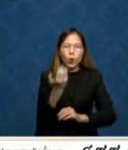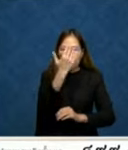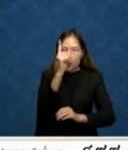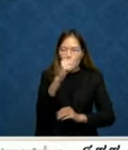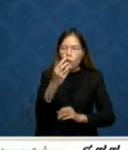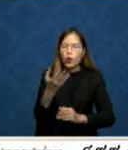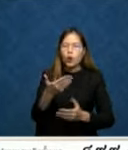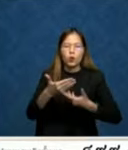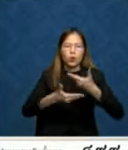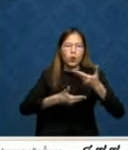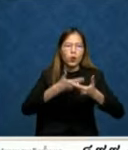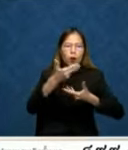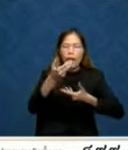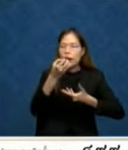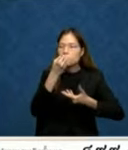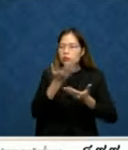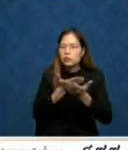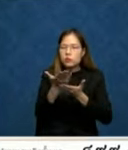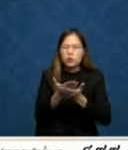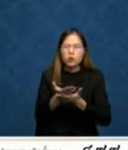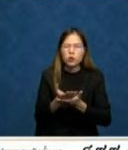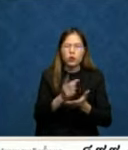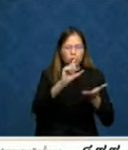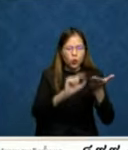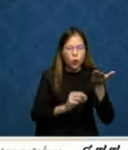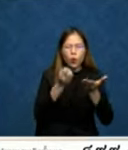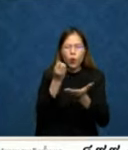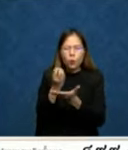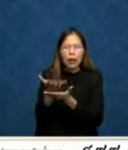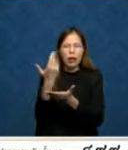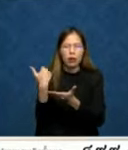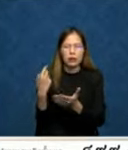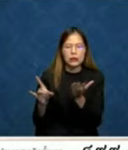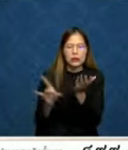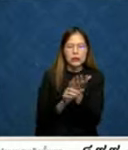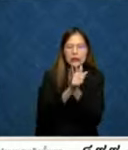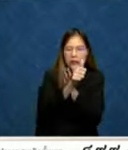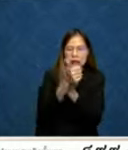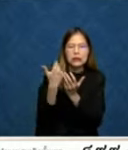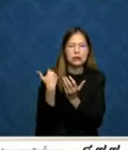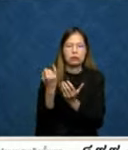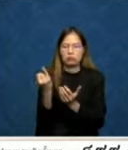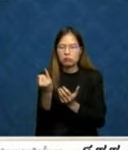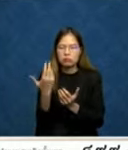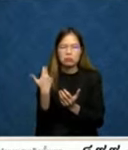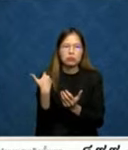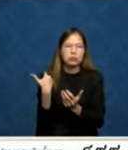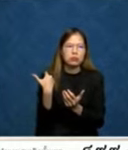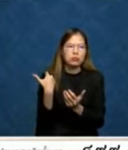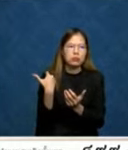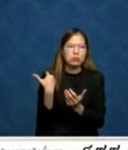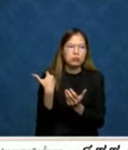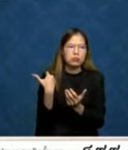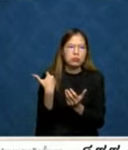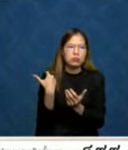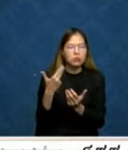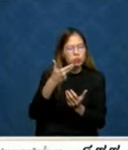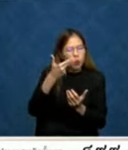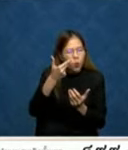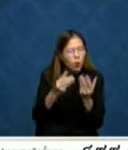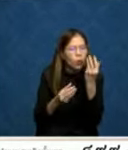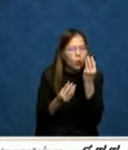ารที่เราซื้อจะถูกหรือแพงของใช้จะมีคุณภาพดีหรือแย่ขนมจีบซาลาเปาจะมีหลายแบบให้เลือกหรือเหลืออยู่เพีย